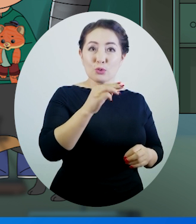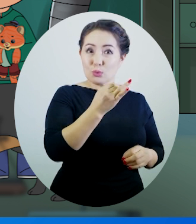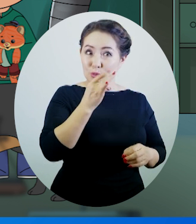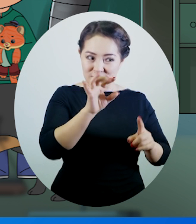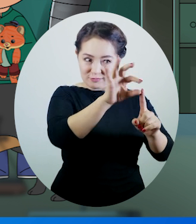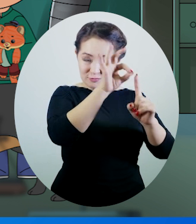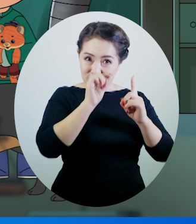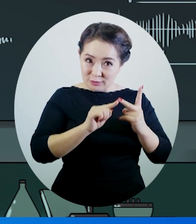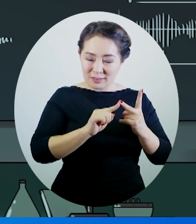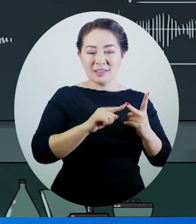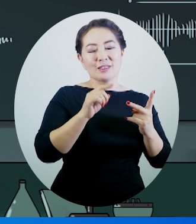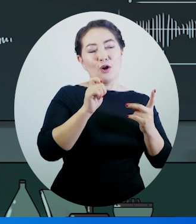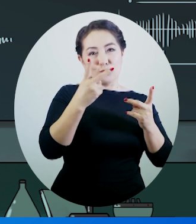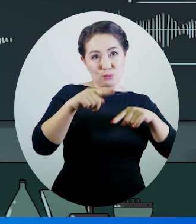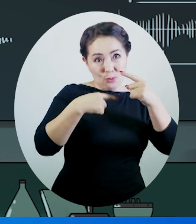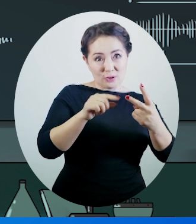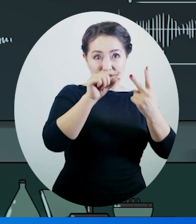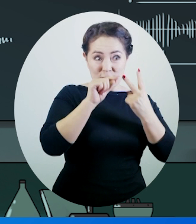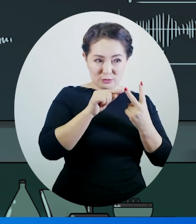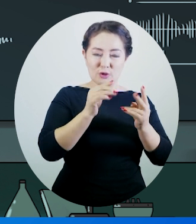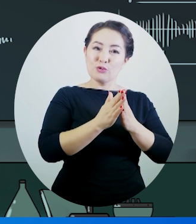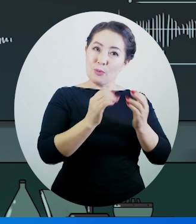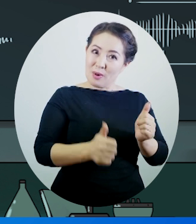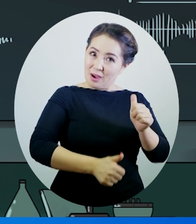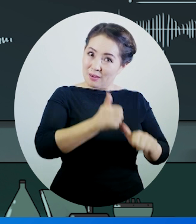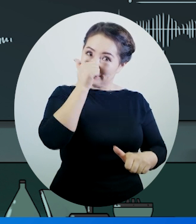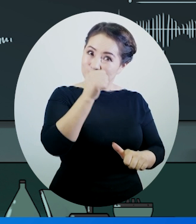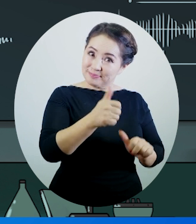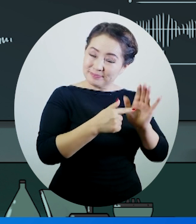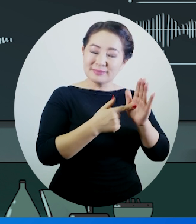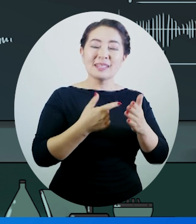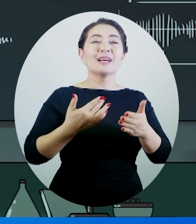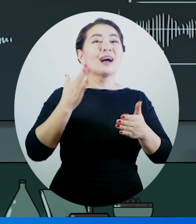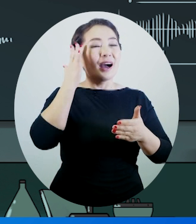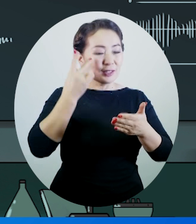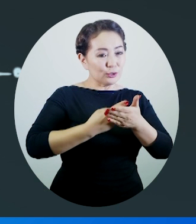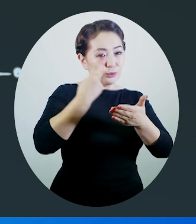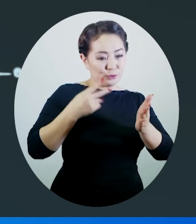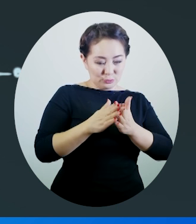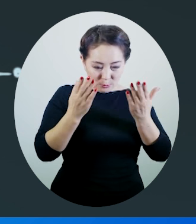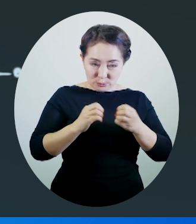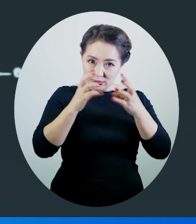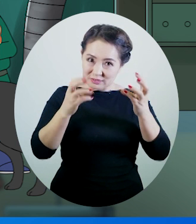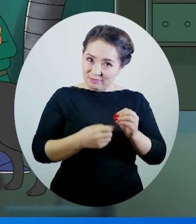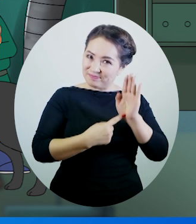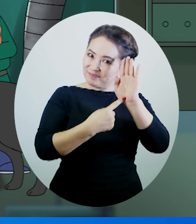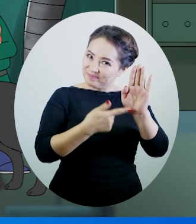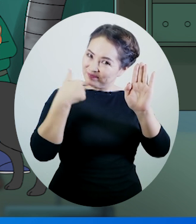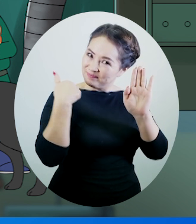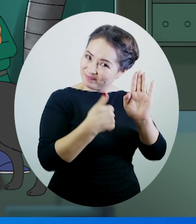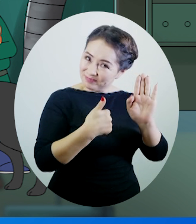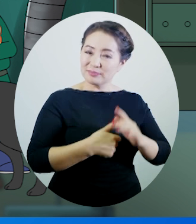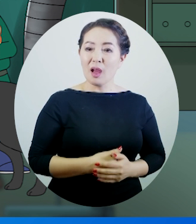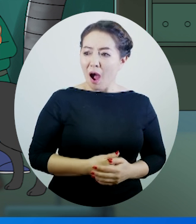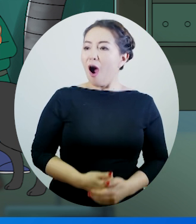үлгэрүүдийг сонгосон юм. Хоёр ном маань маш амжилттай болсон болохоор гадаад үлгэрийн ном маань бэлэн болсон доо.